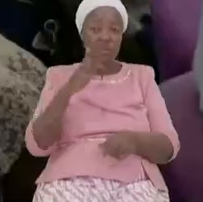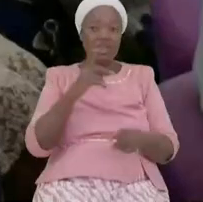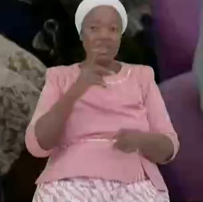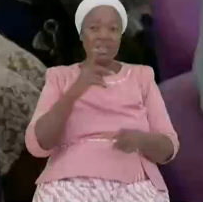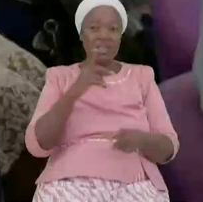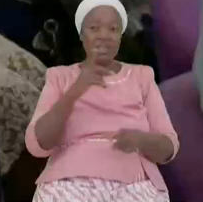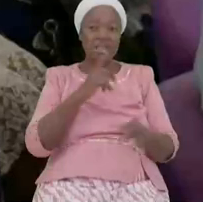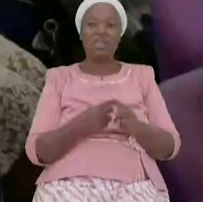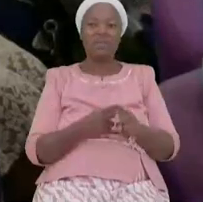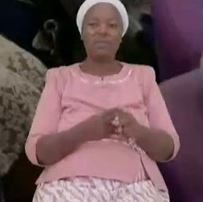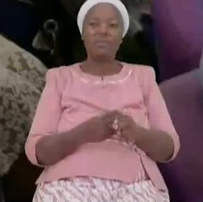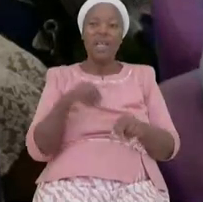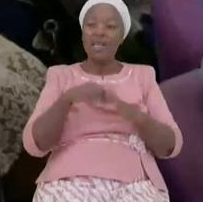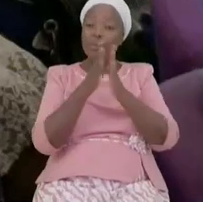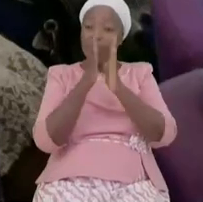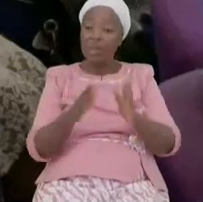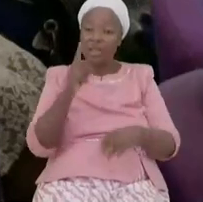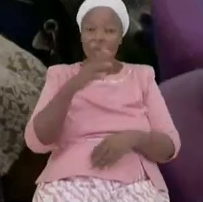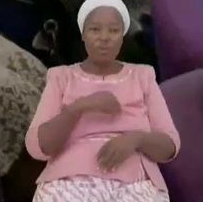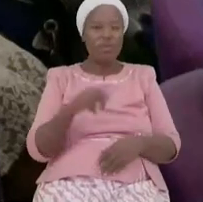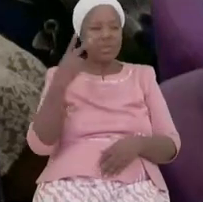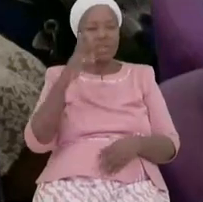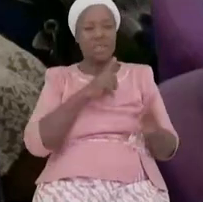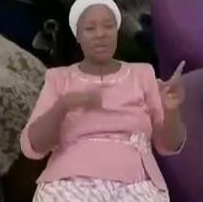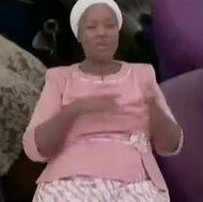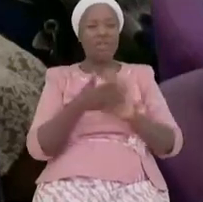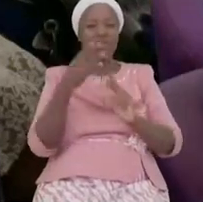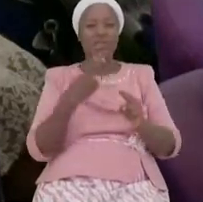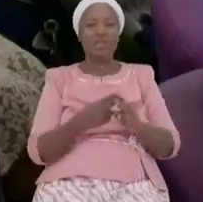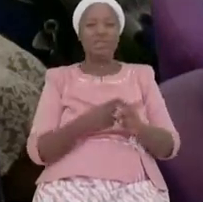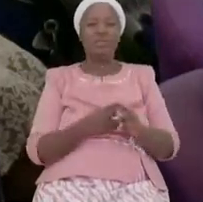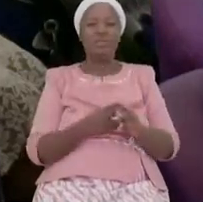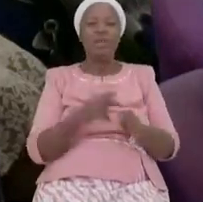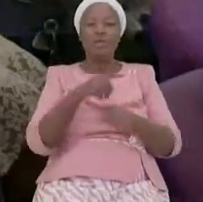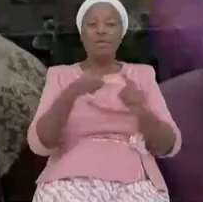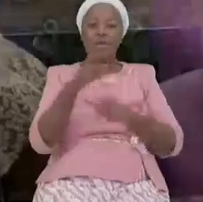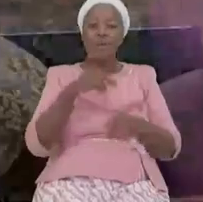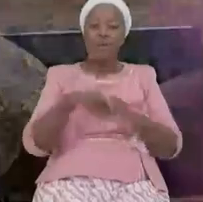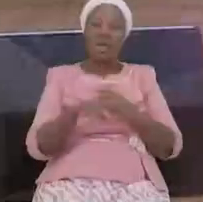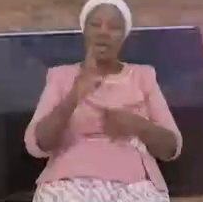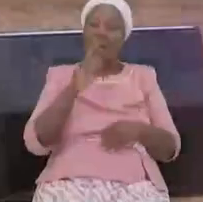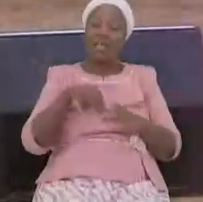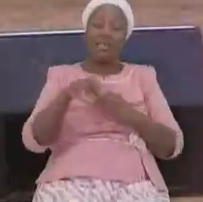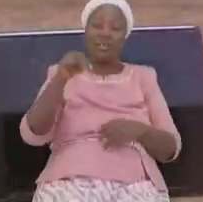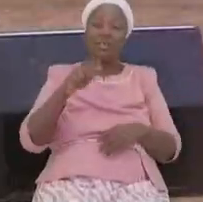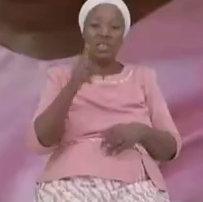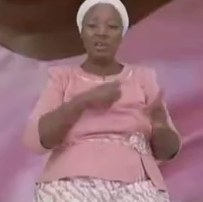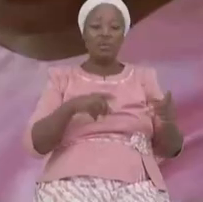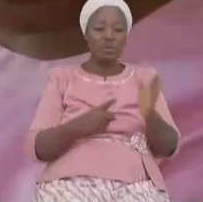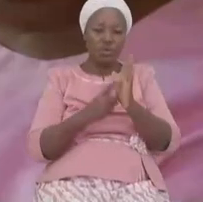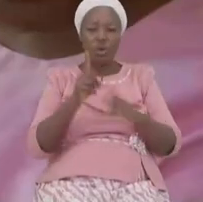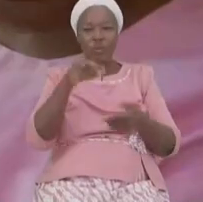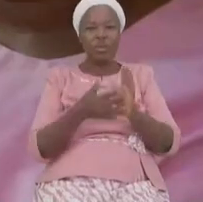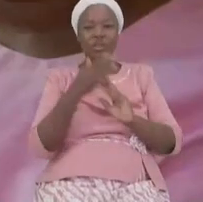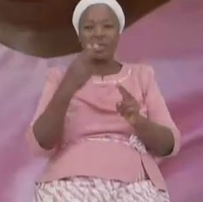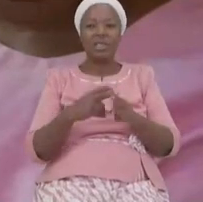la prière, tu verras le Seigneur. Quand tu es dans le besoin, Dieu va se montrer. Quand il y a un problème,